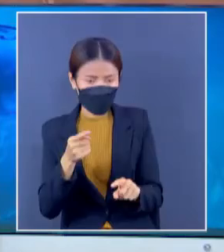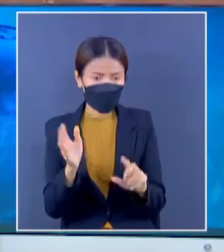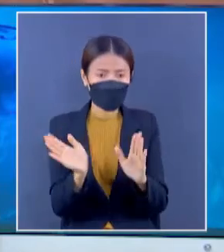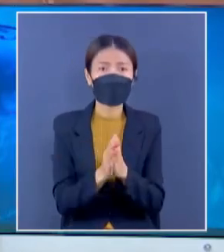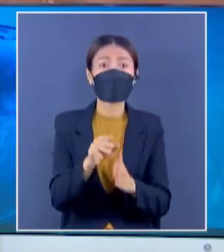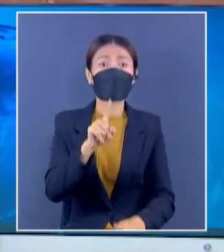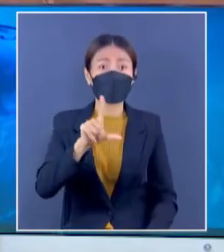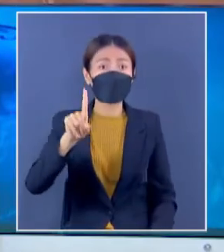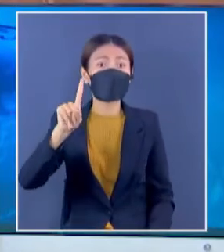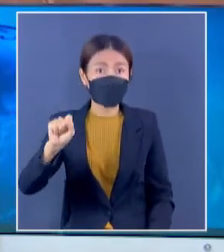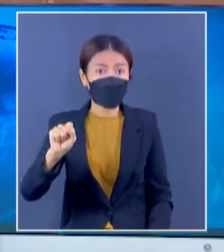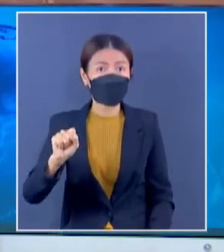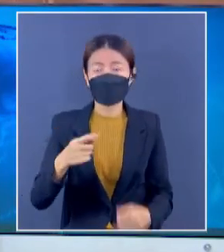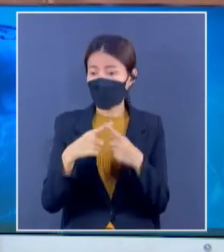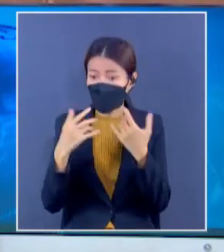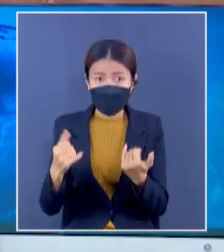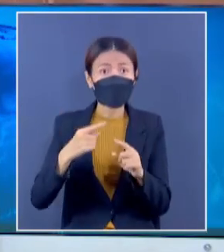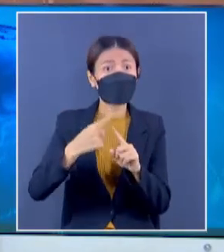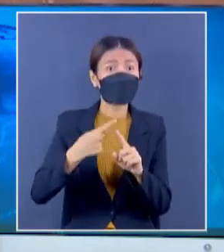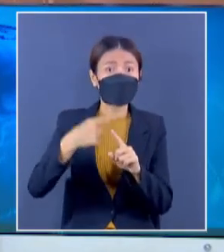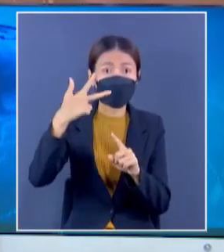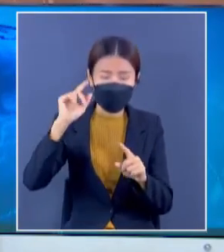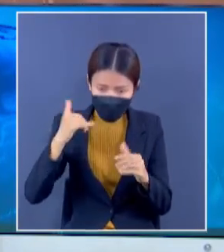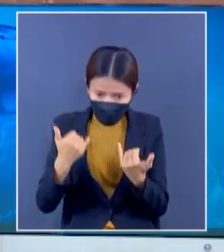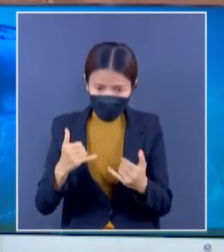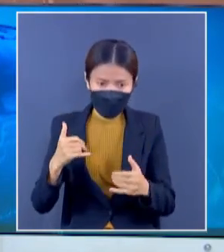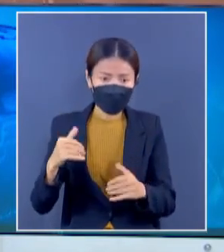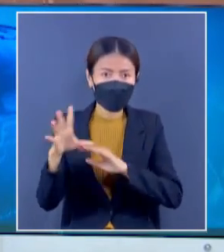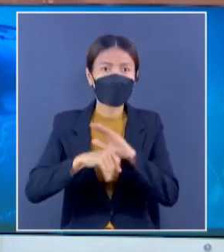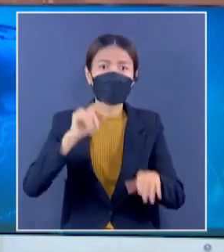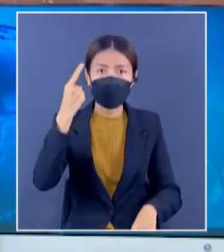คดีไม่คืบนะ ค่ะ กลับมาอีกครั้งหนึ่งโอ้โหก็เดือดร้อนนะฮะเดือดร้อน